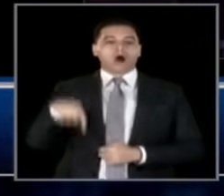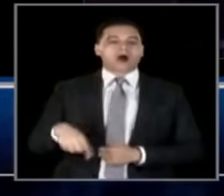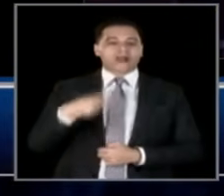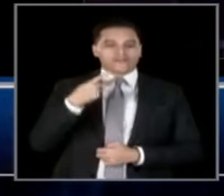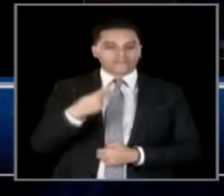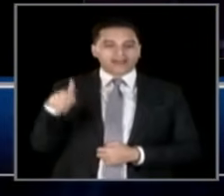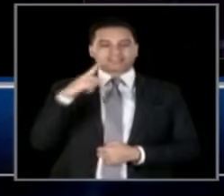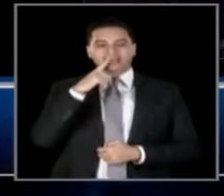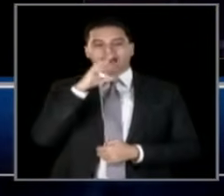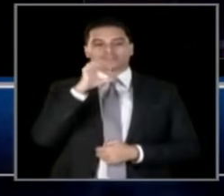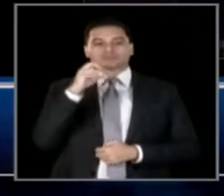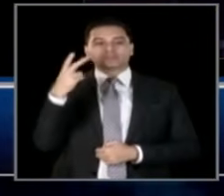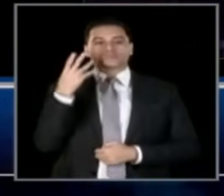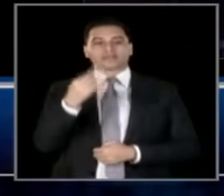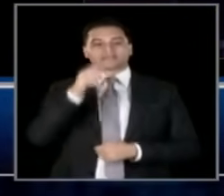1932؟